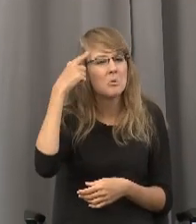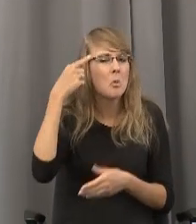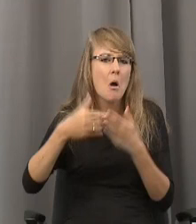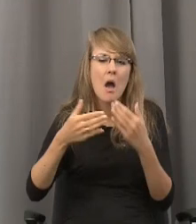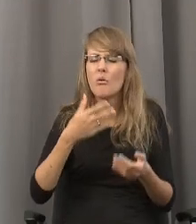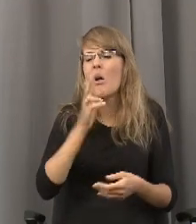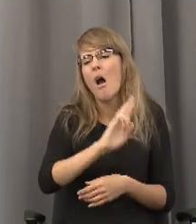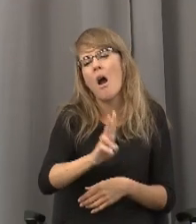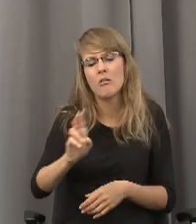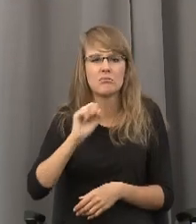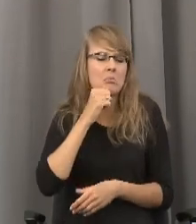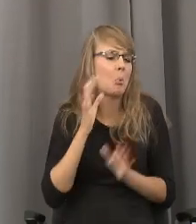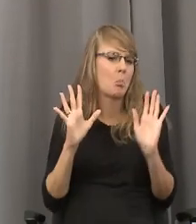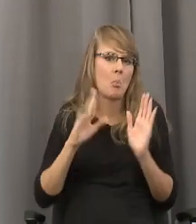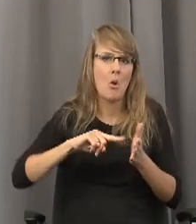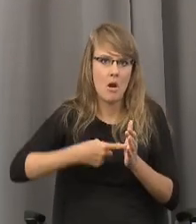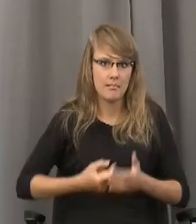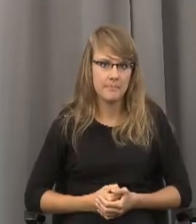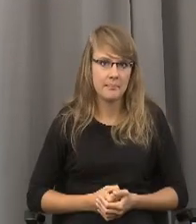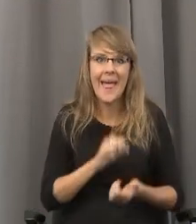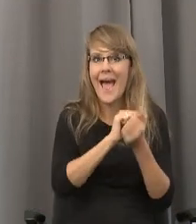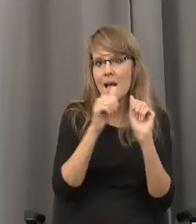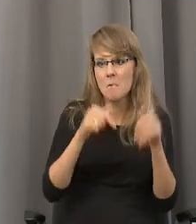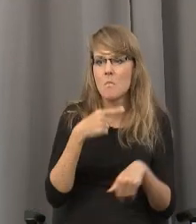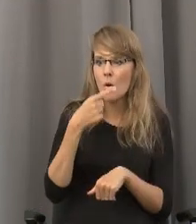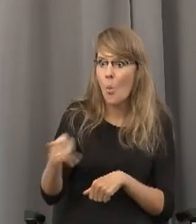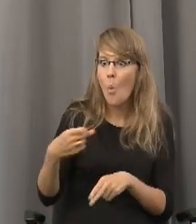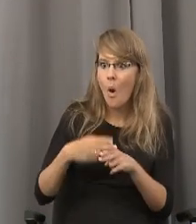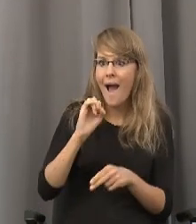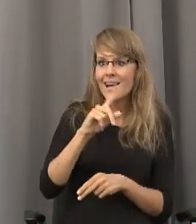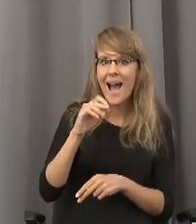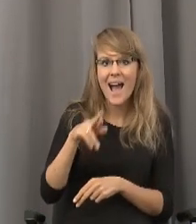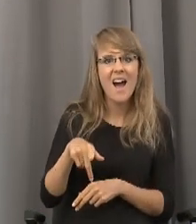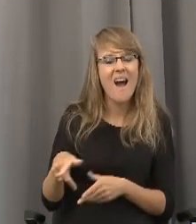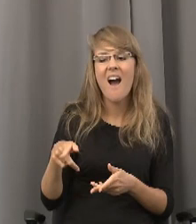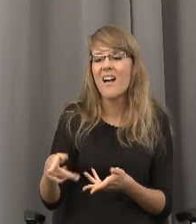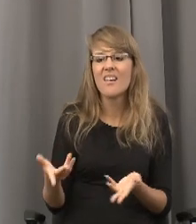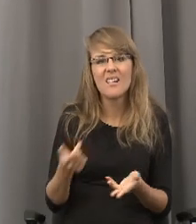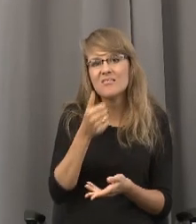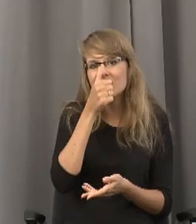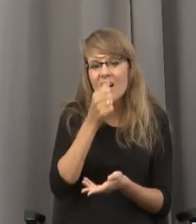mu powiedzieć, proszę pana, ma pan chorobę Alzheimera, to jest nieuleczalna choroba, no mogę panu coś zapisać.